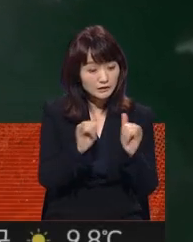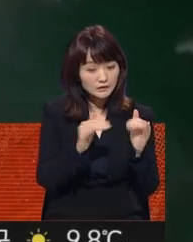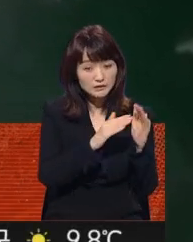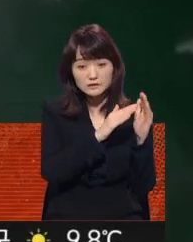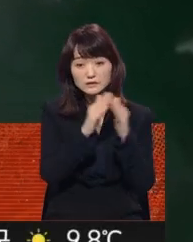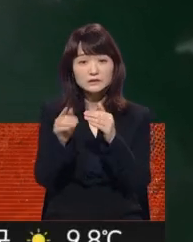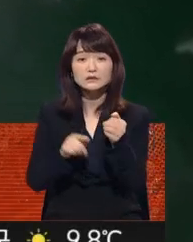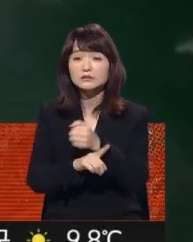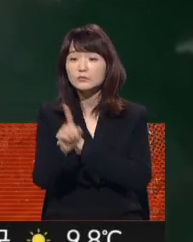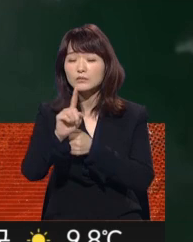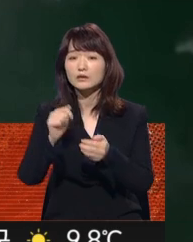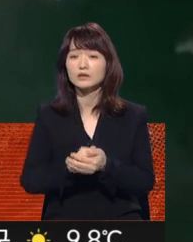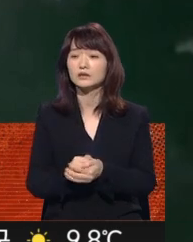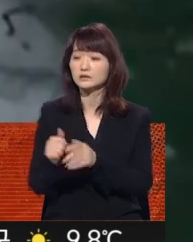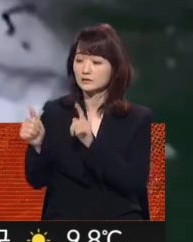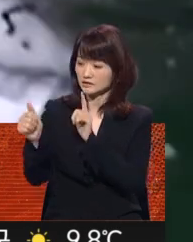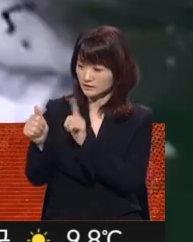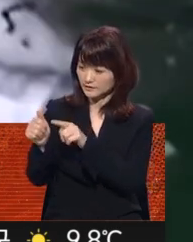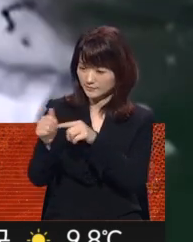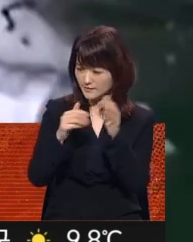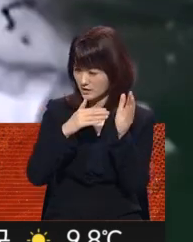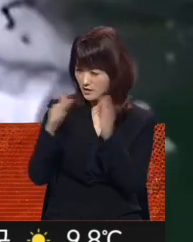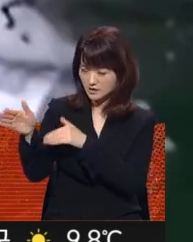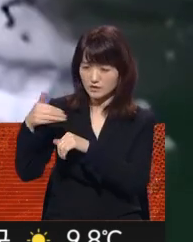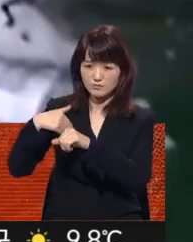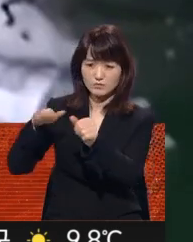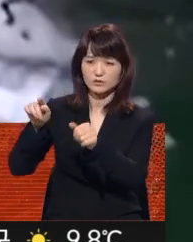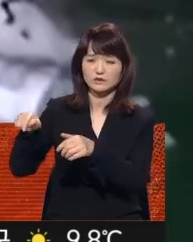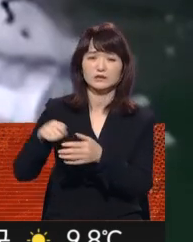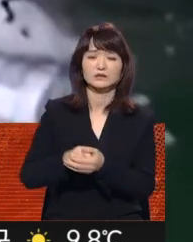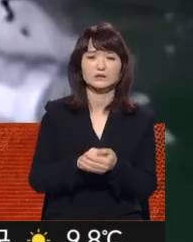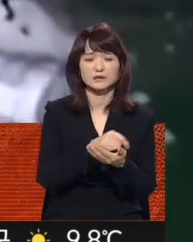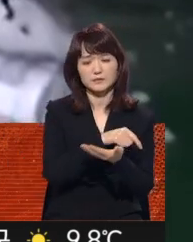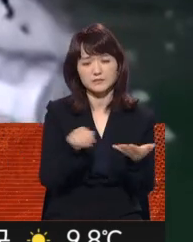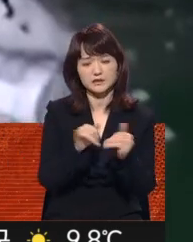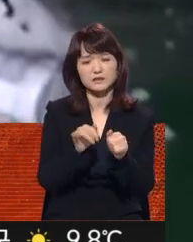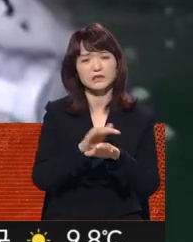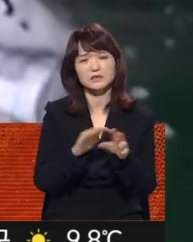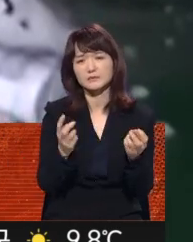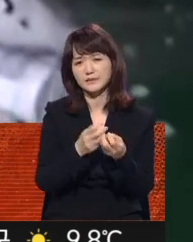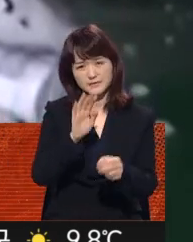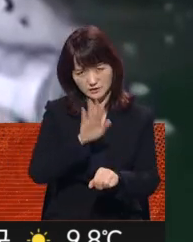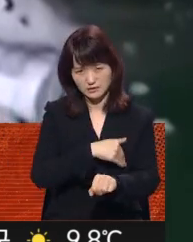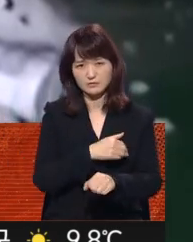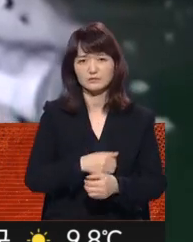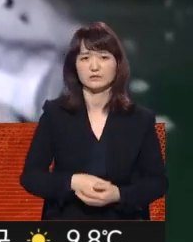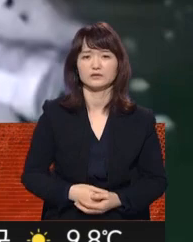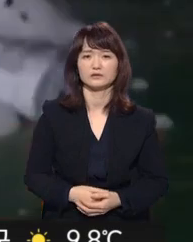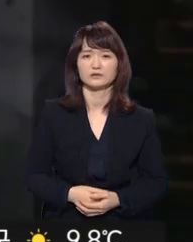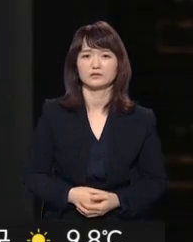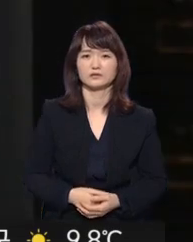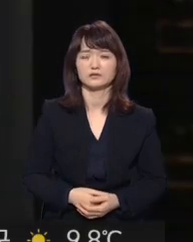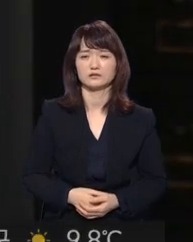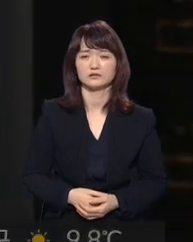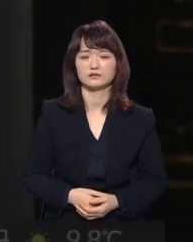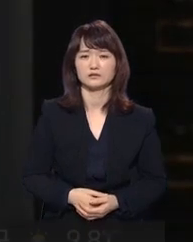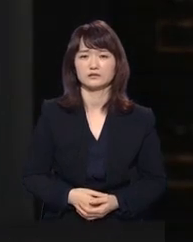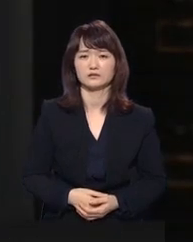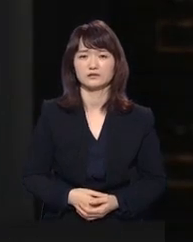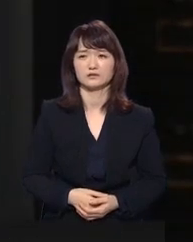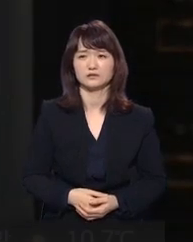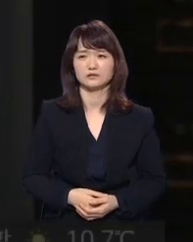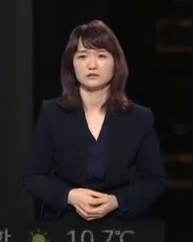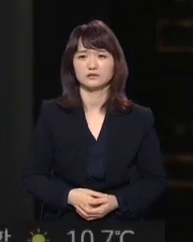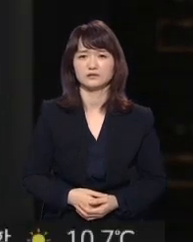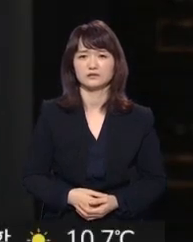이상합니까 가해자를 이사를 보내야죠 여기에 이제 피해자 대차가 잘못된 거죠 그러니까 말입니다 자 박 변호사님네 결국